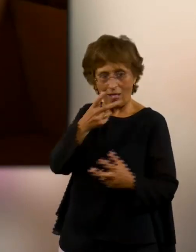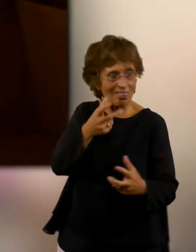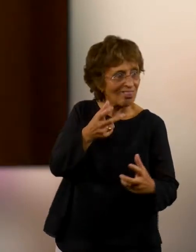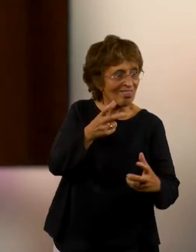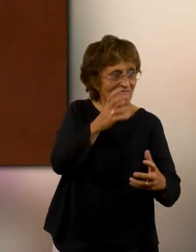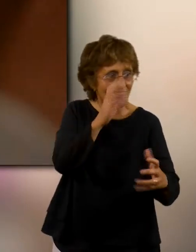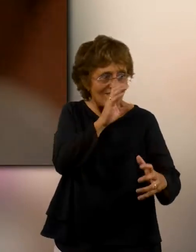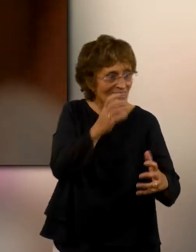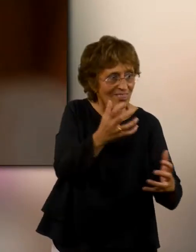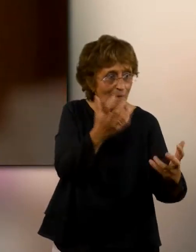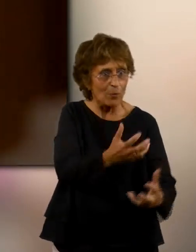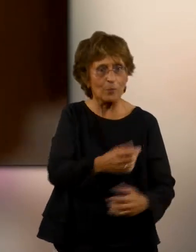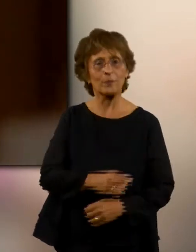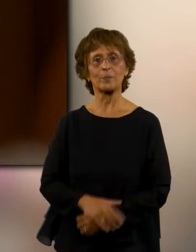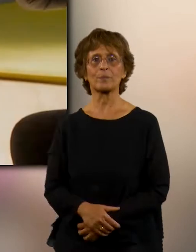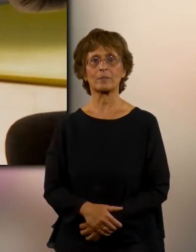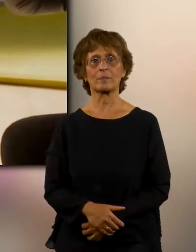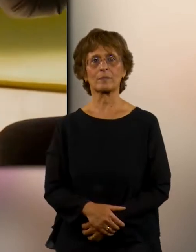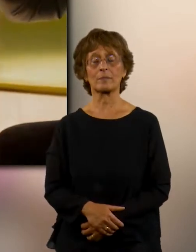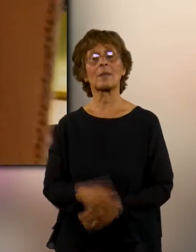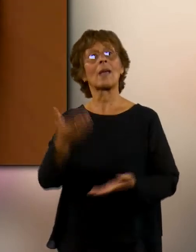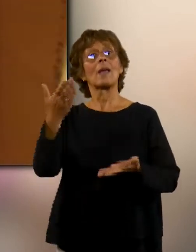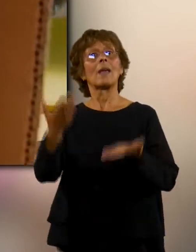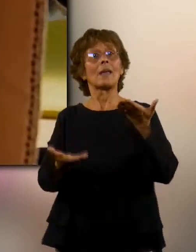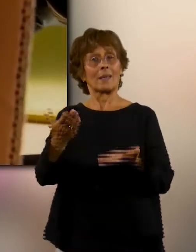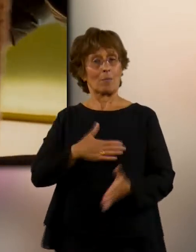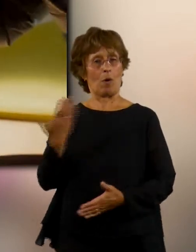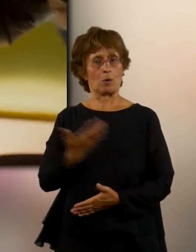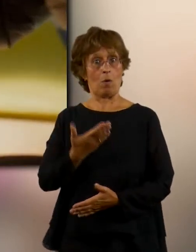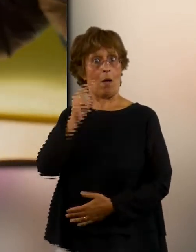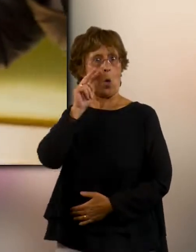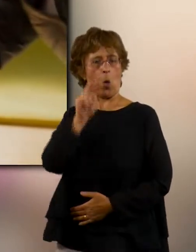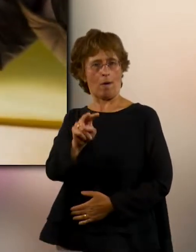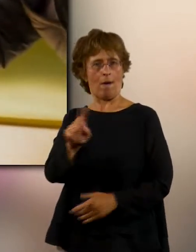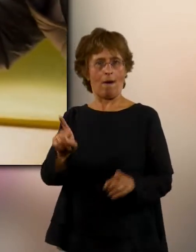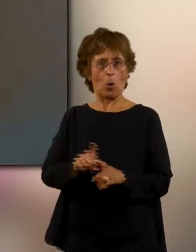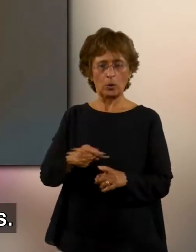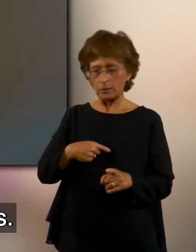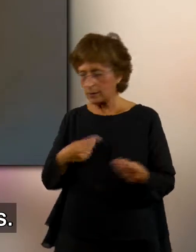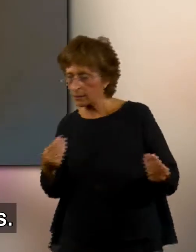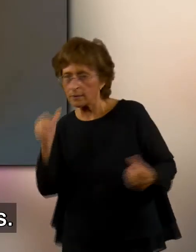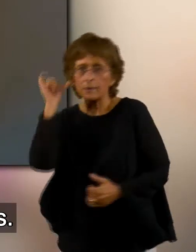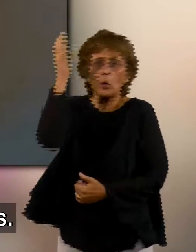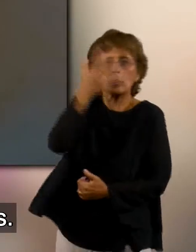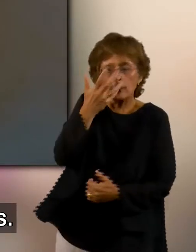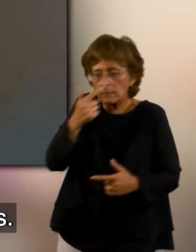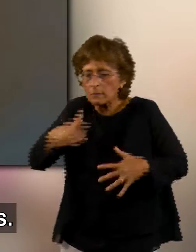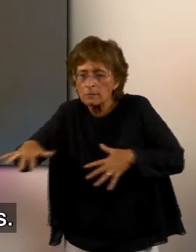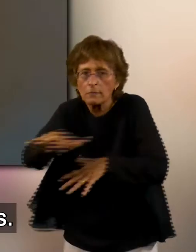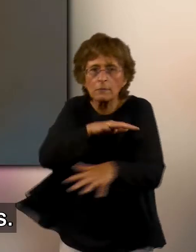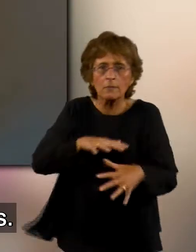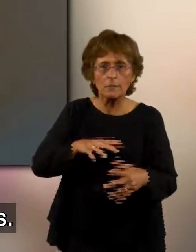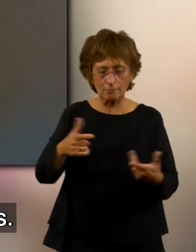fait aussi par le regard et par toutes les sensations tactiles, c'est-à-dire tout ce que les muscles vont donner